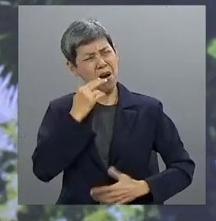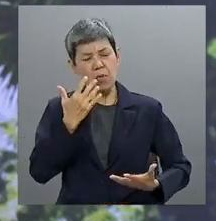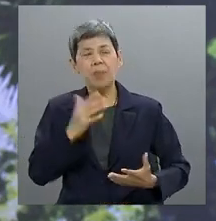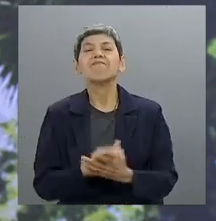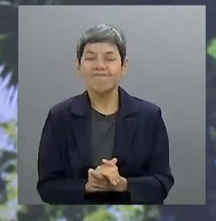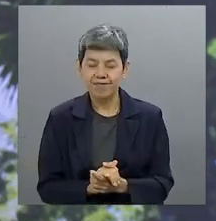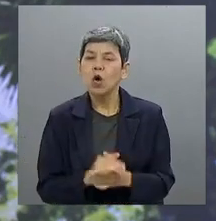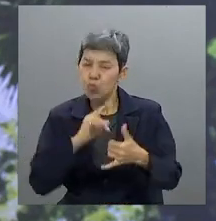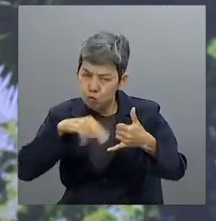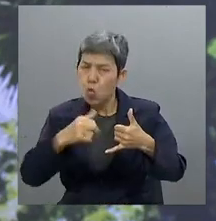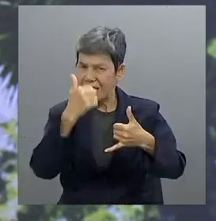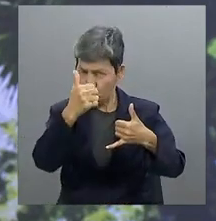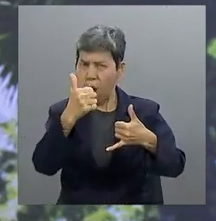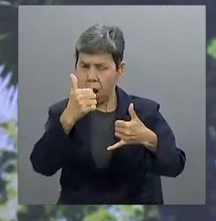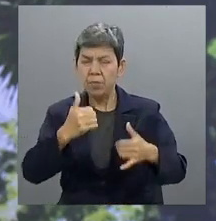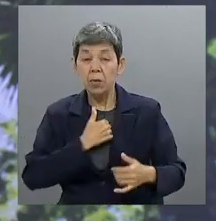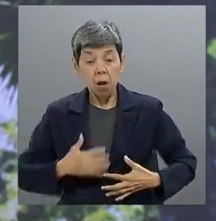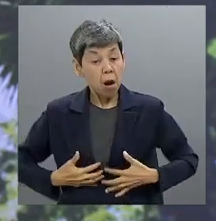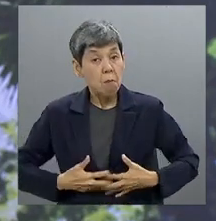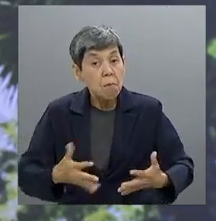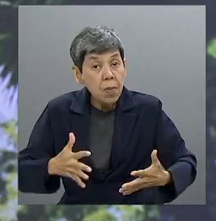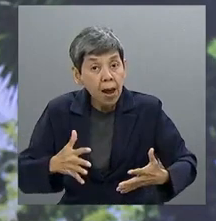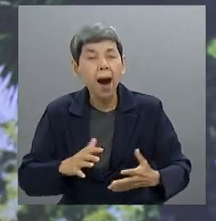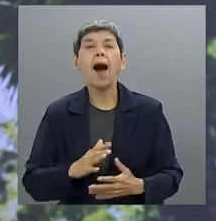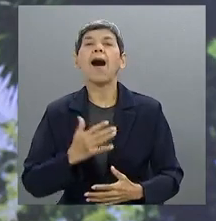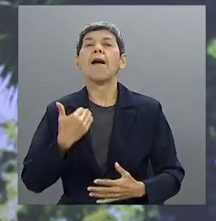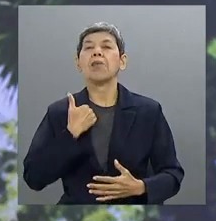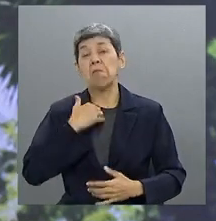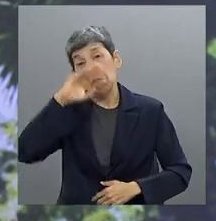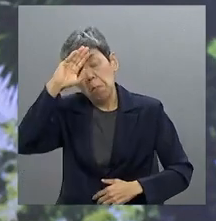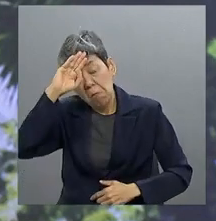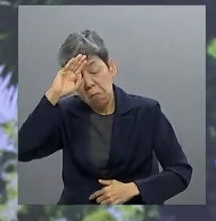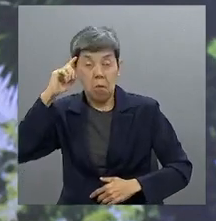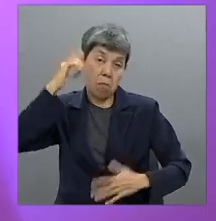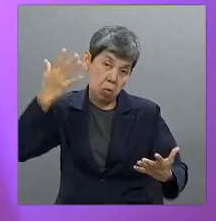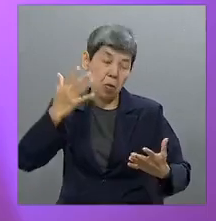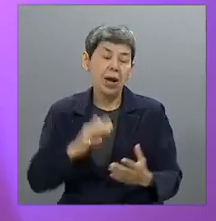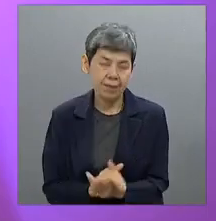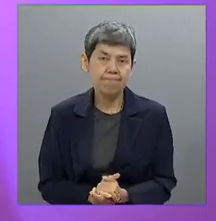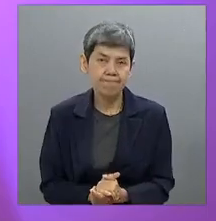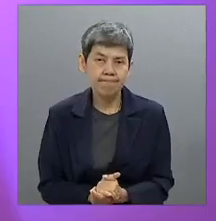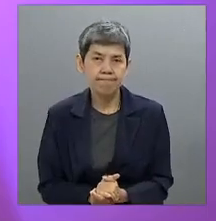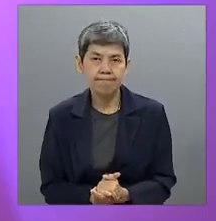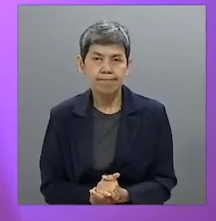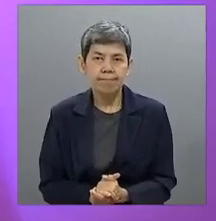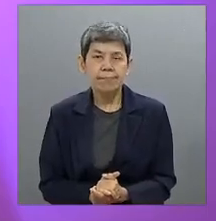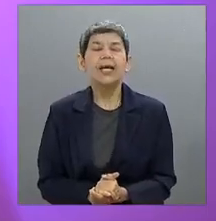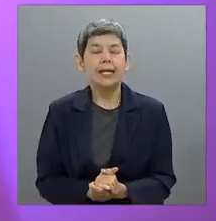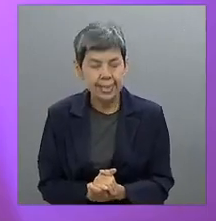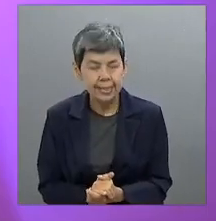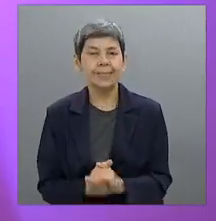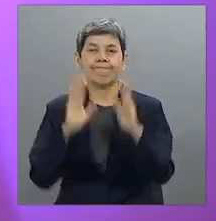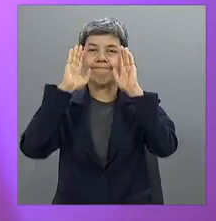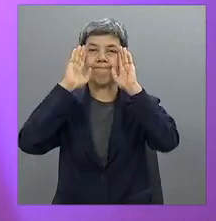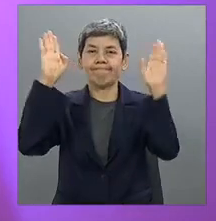ไว้ก่อนเพราะว่าถึงแม้จะไม่ได้ตั้งครรภ์แต่มันอาจจะเป็นโรคอื่นๆทางนรีเวชที่ต้องรักษาอยู่ดี เอาล่ะครับวันนี้ก็ได้ความรู้นะครับส่วน